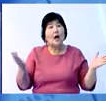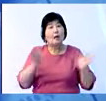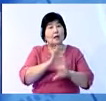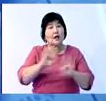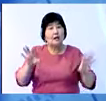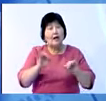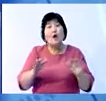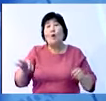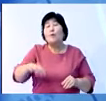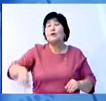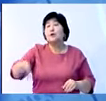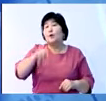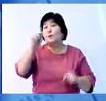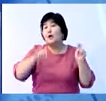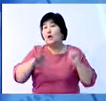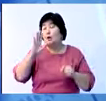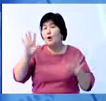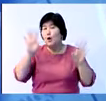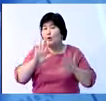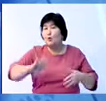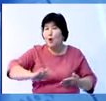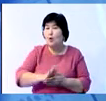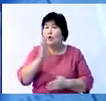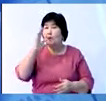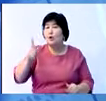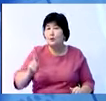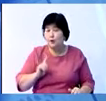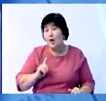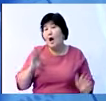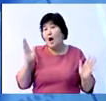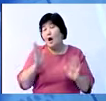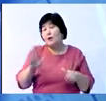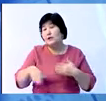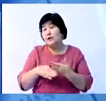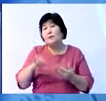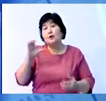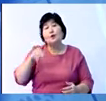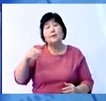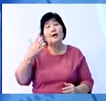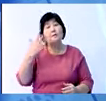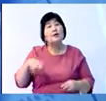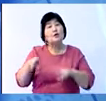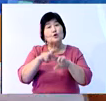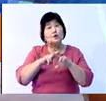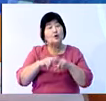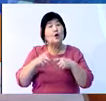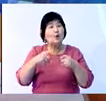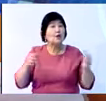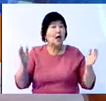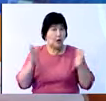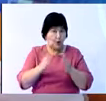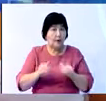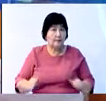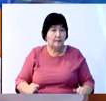болжамы: облыс көлемінде жауын шашынды, тұман, көктайғақ болады деп күтілуде. Ауа райының демеушісі Сұлтан Плаза 5 жұлдызды қонақ үйі.